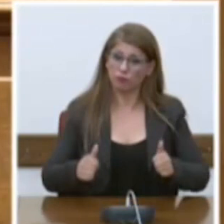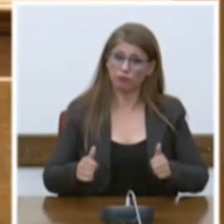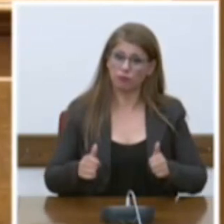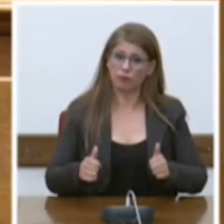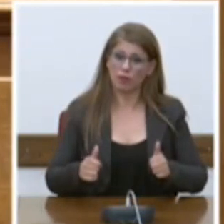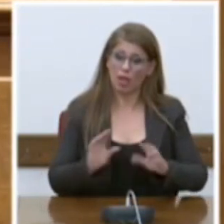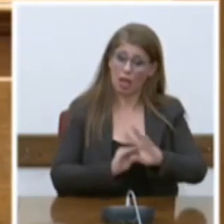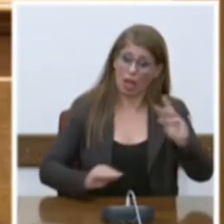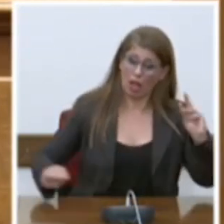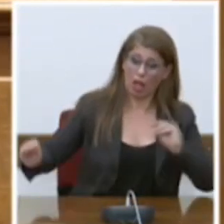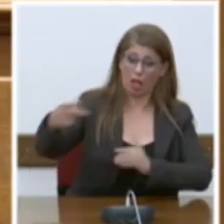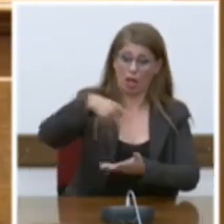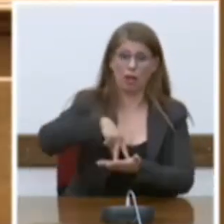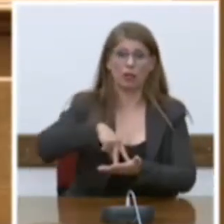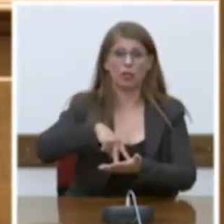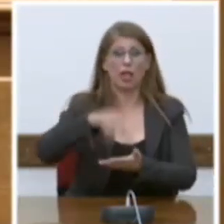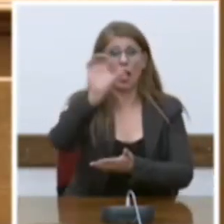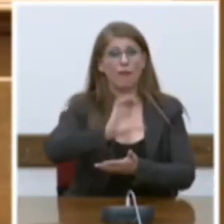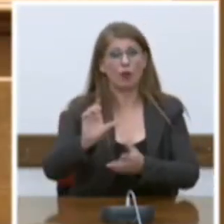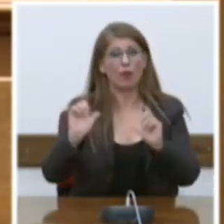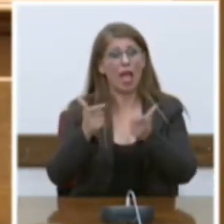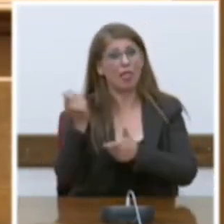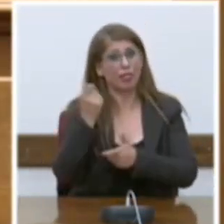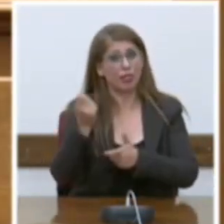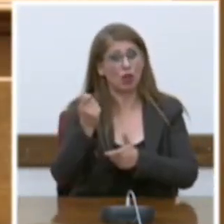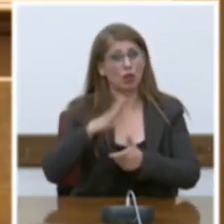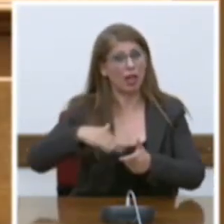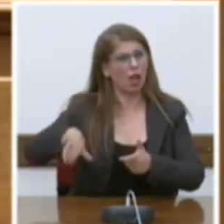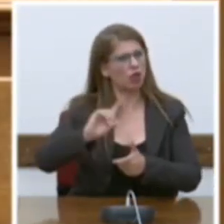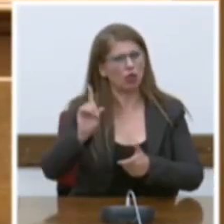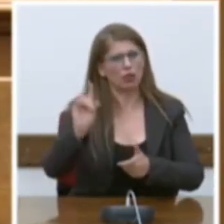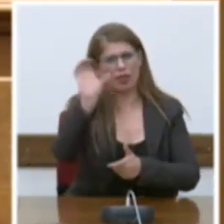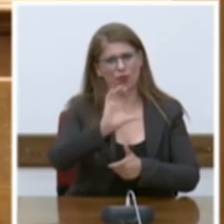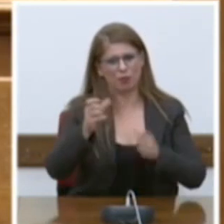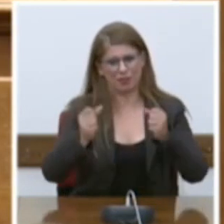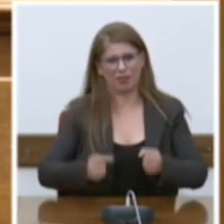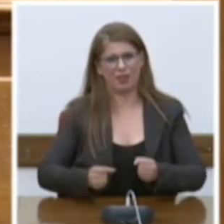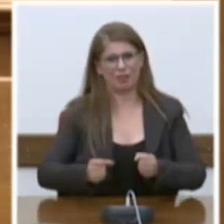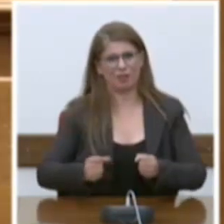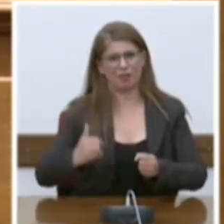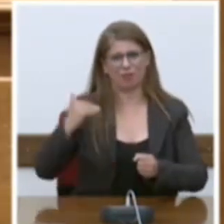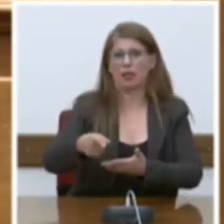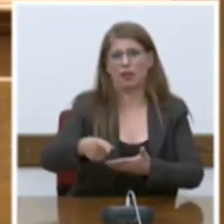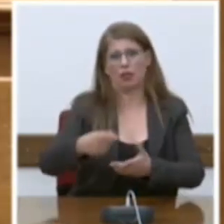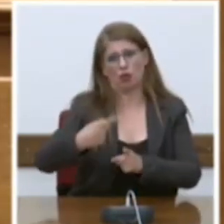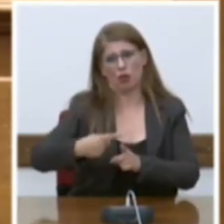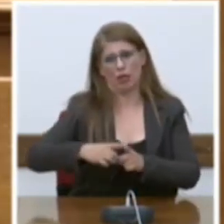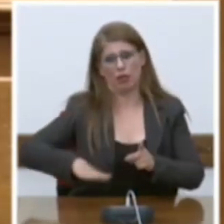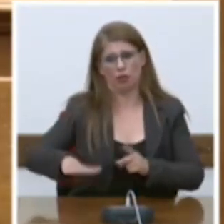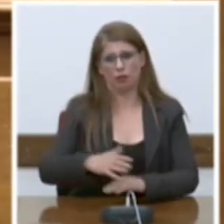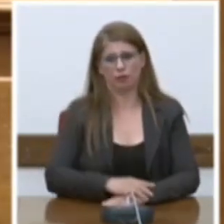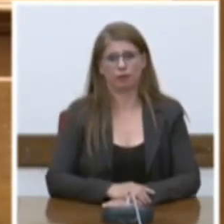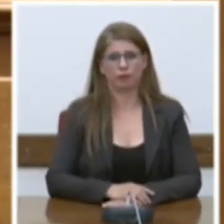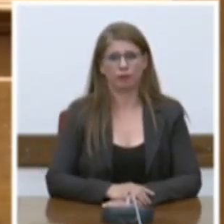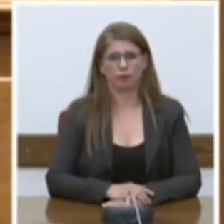Ευρώπης, των εθνών και των λαών και όχι την Ευρώπη της θεσμικής ελίτ των ολιγαρχών.